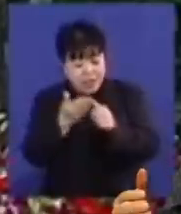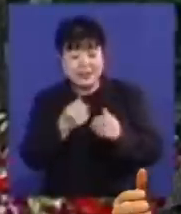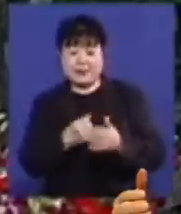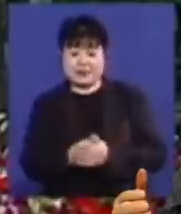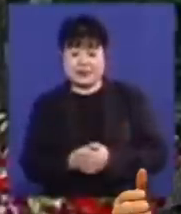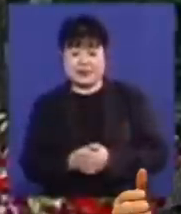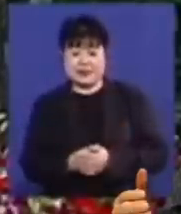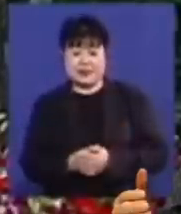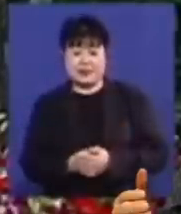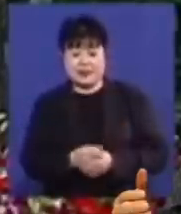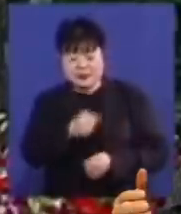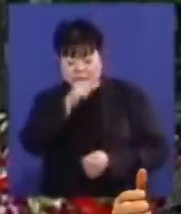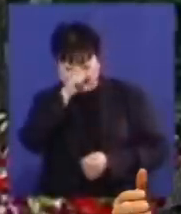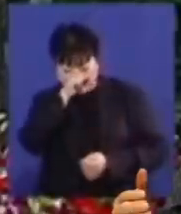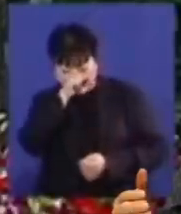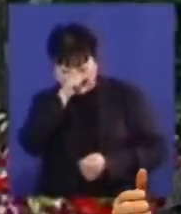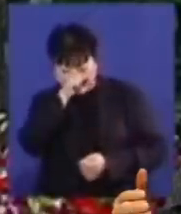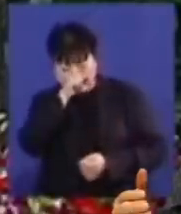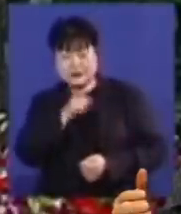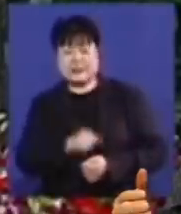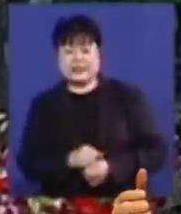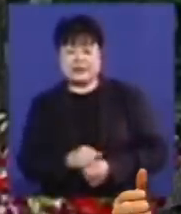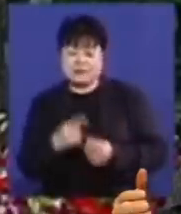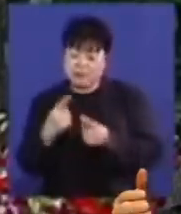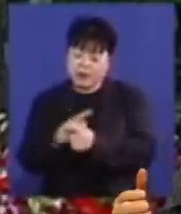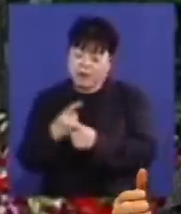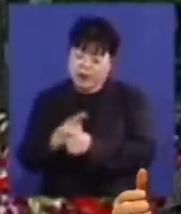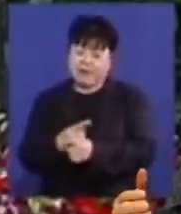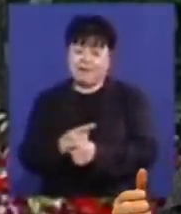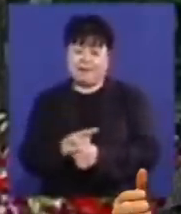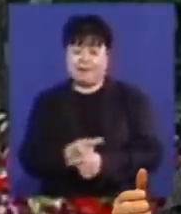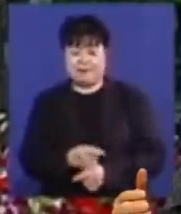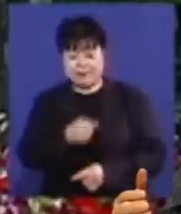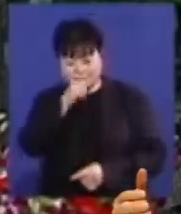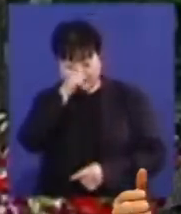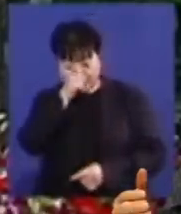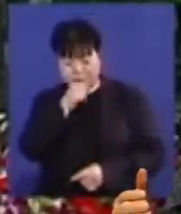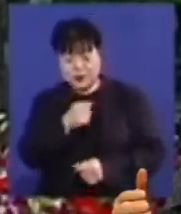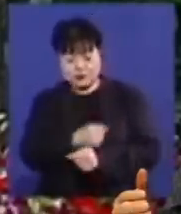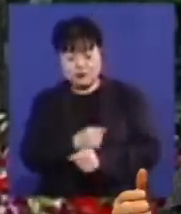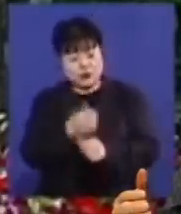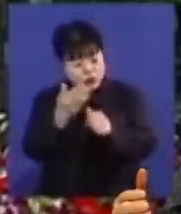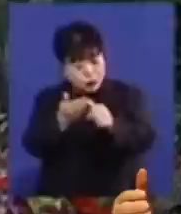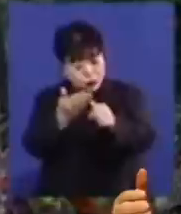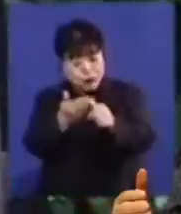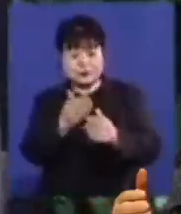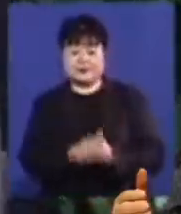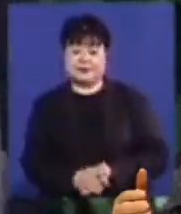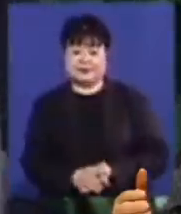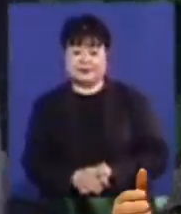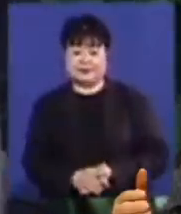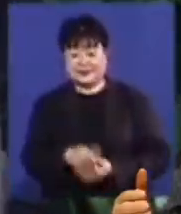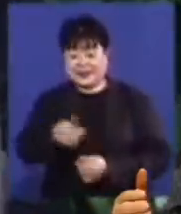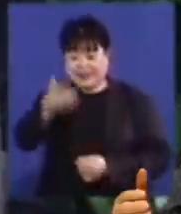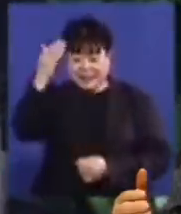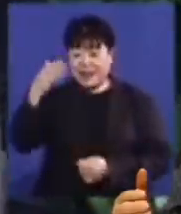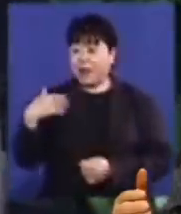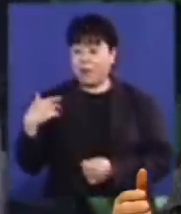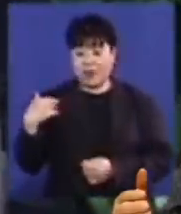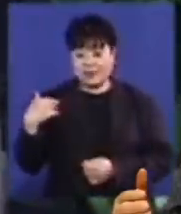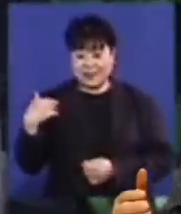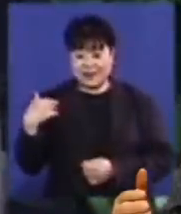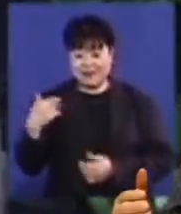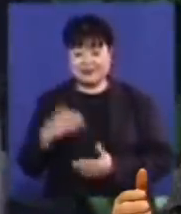진자리 마린자리 갈아놓으며 손발이 닿도록 수고하신 것입니다. 저는 옛날엔 몰랐는데